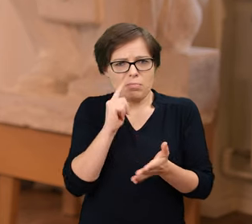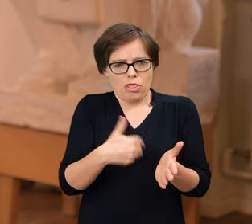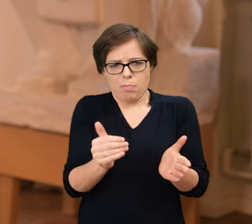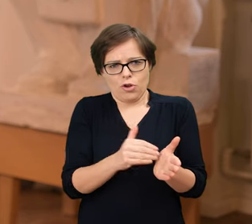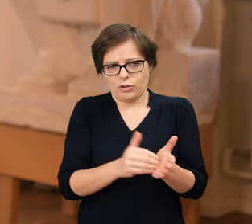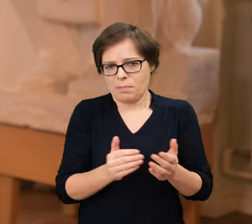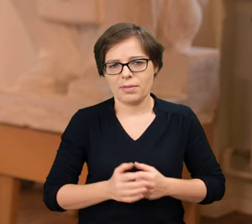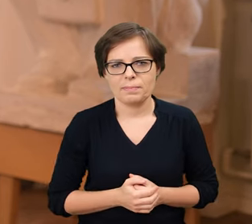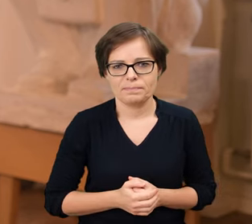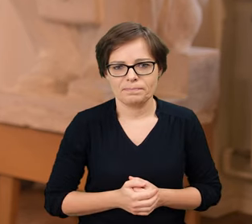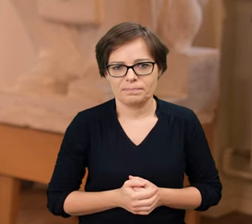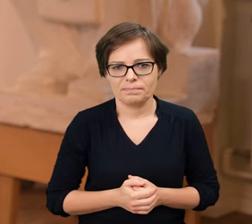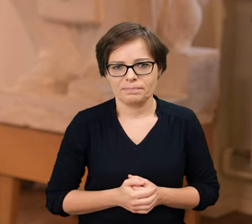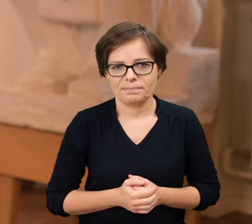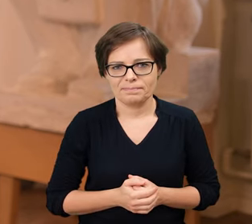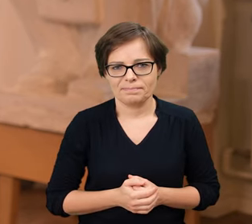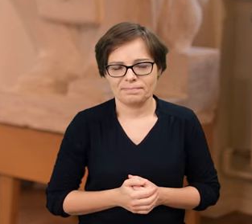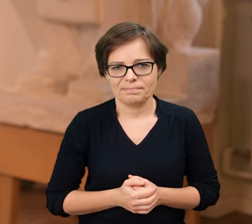opuszczać. Do takich